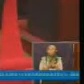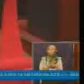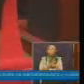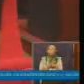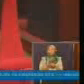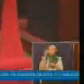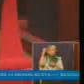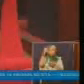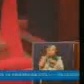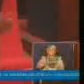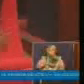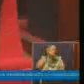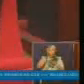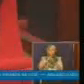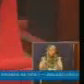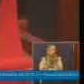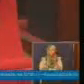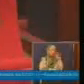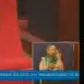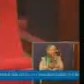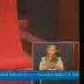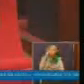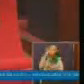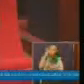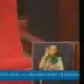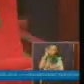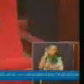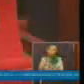Sio mwenyekiti, naomba kutoa hoja.